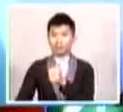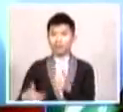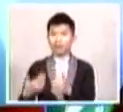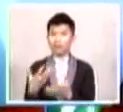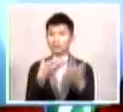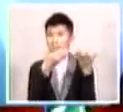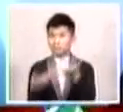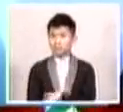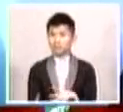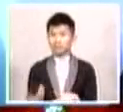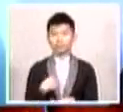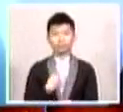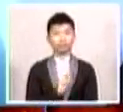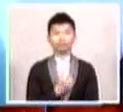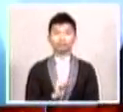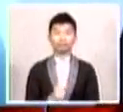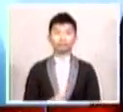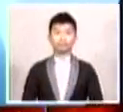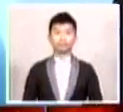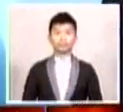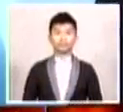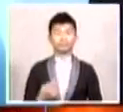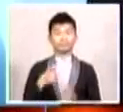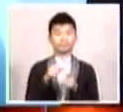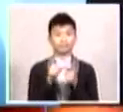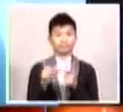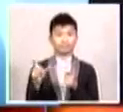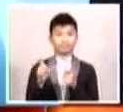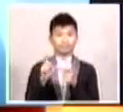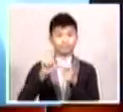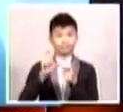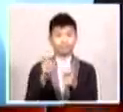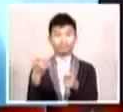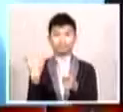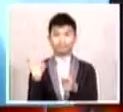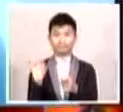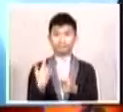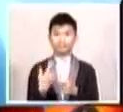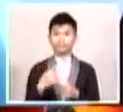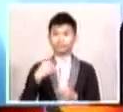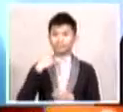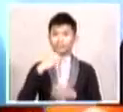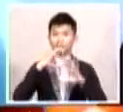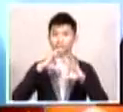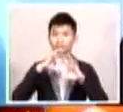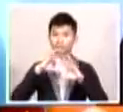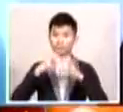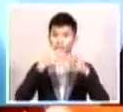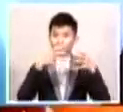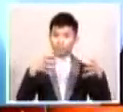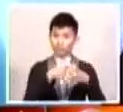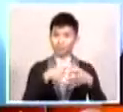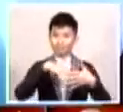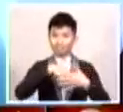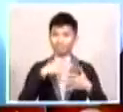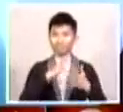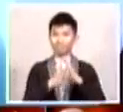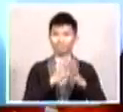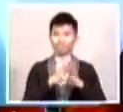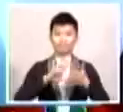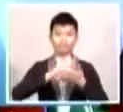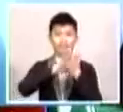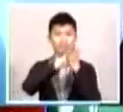呢？在过去60年，两岸关系逐渐由国共内战演变成两个冲